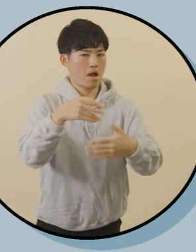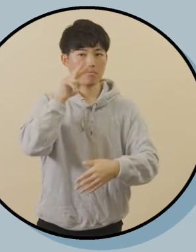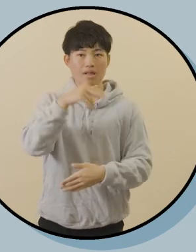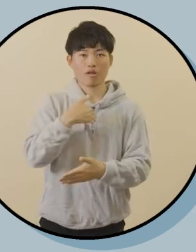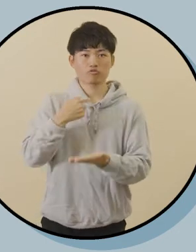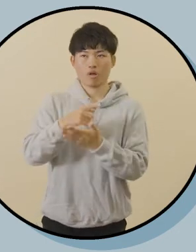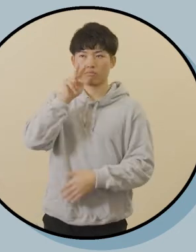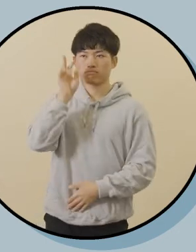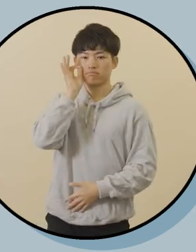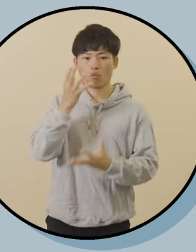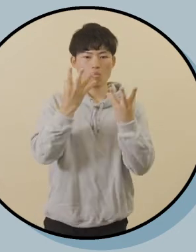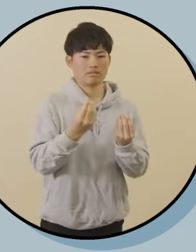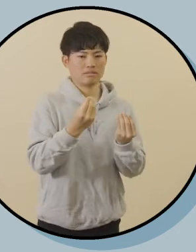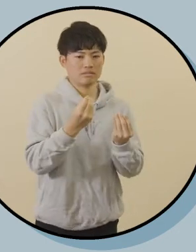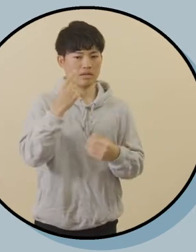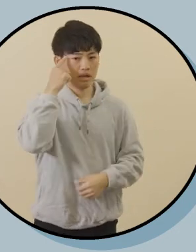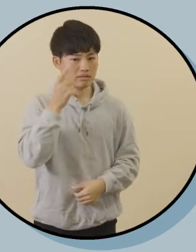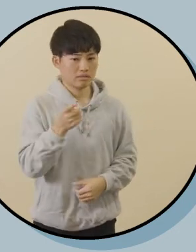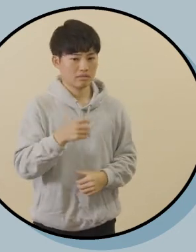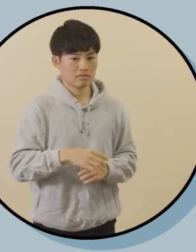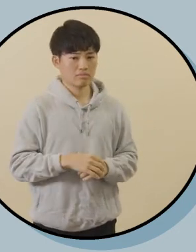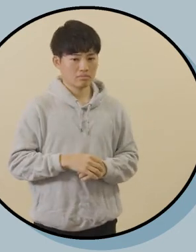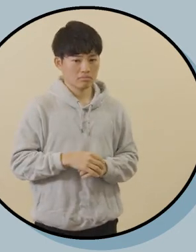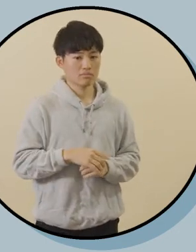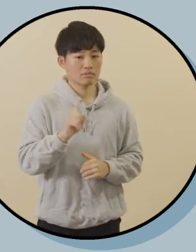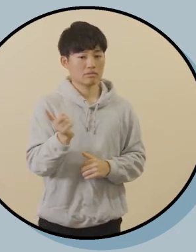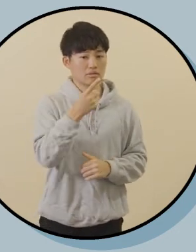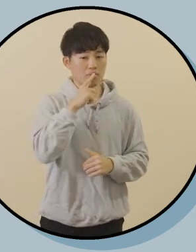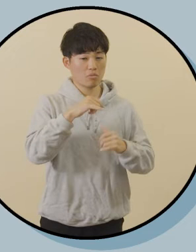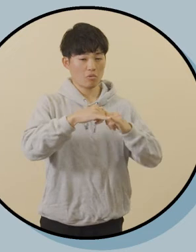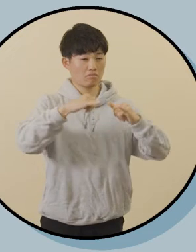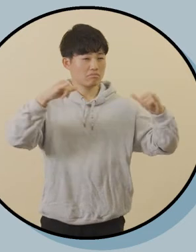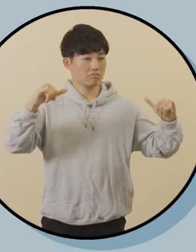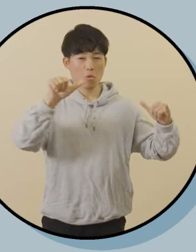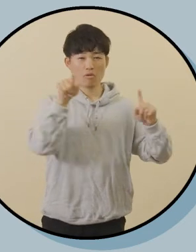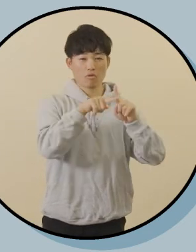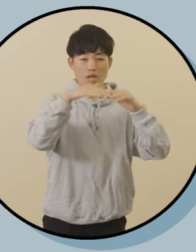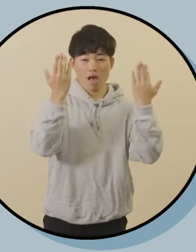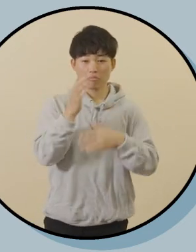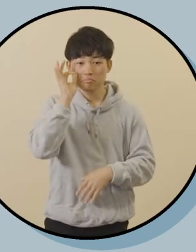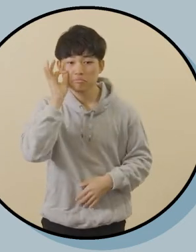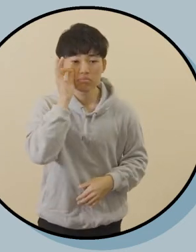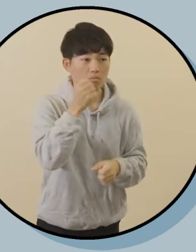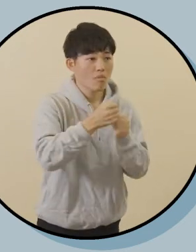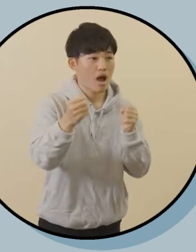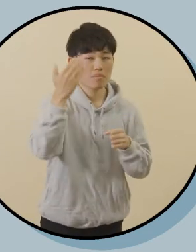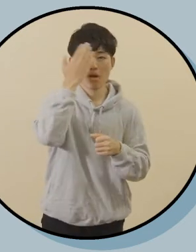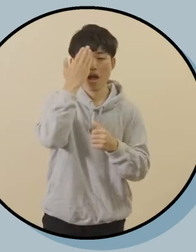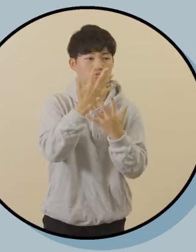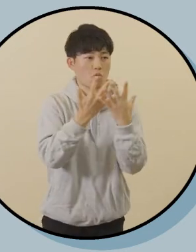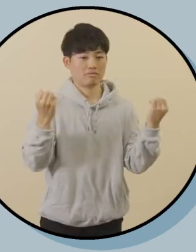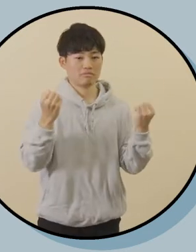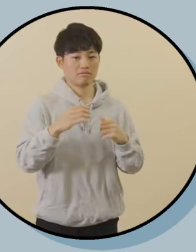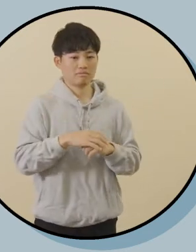で 5km の範囲を見ようなんて絶対無理で、見えないものの方が多くて、そこに何とかして、じゃあ耳澄ませたらなんか聞